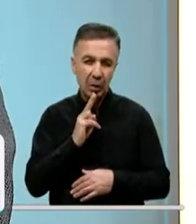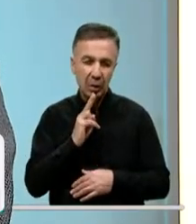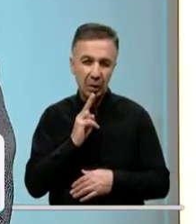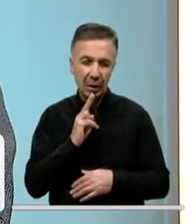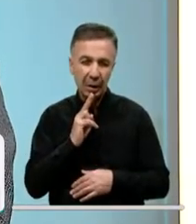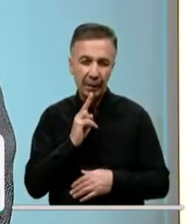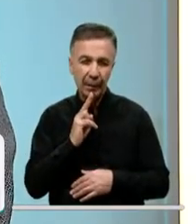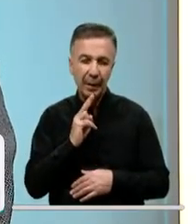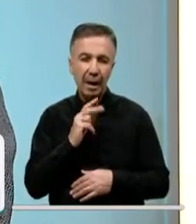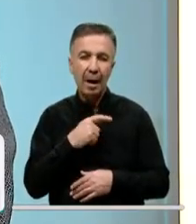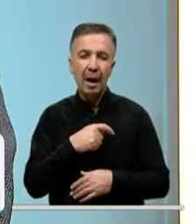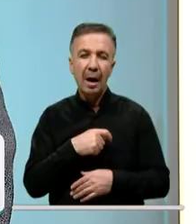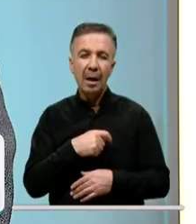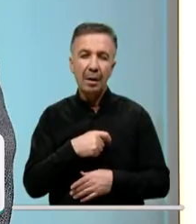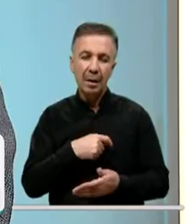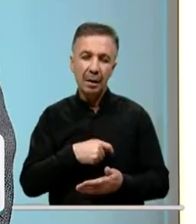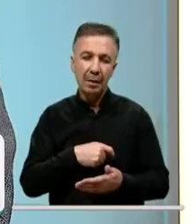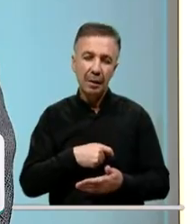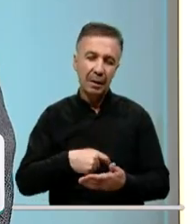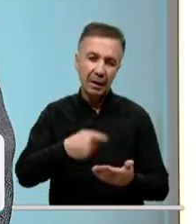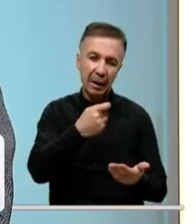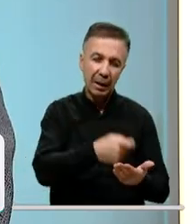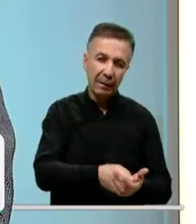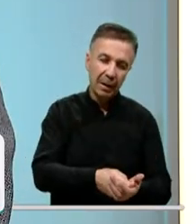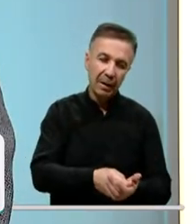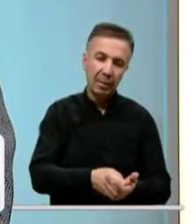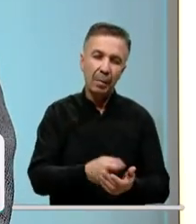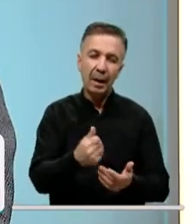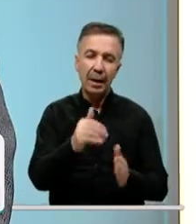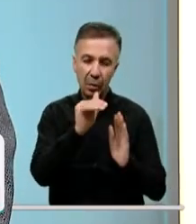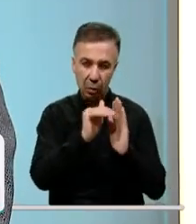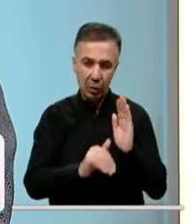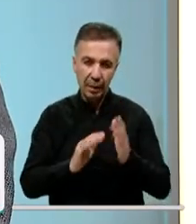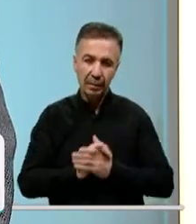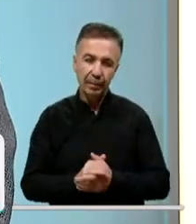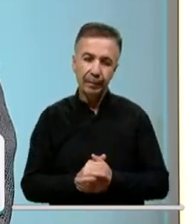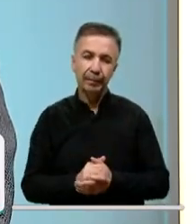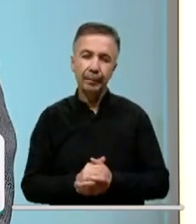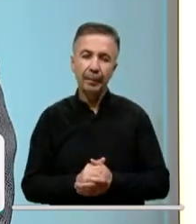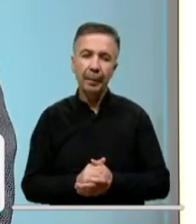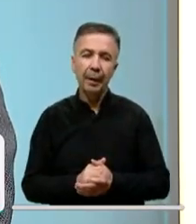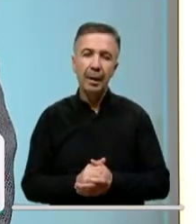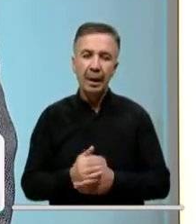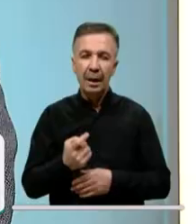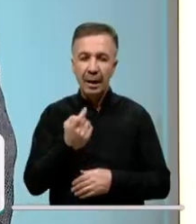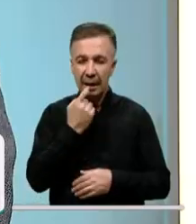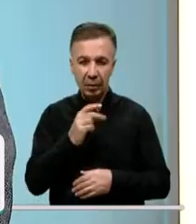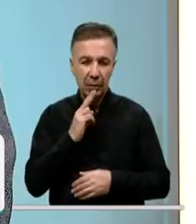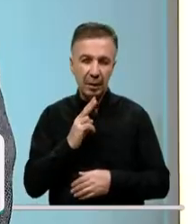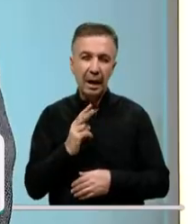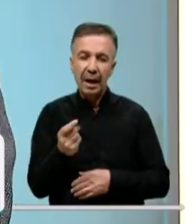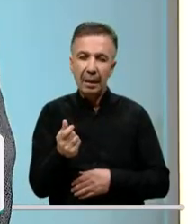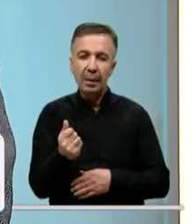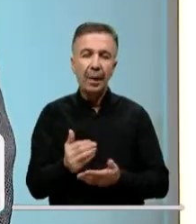yani avans olarak verir ve yıl sonunda vermesi gerekenden düşer. Ondan dolayı yıl sonunda yine elinde bir